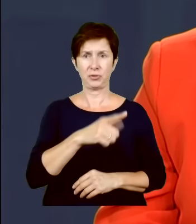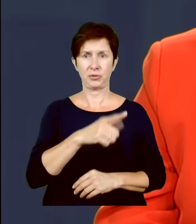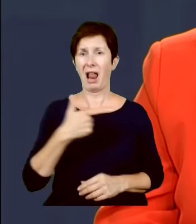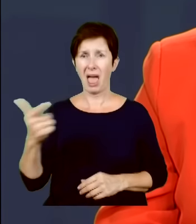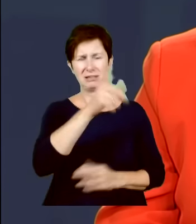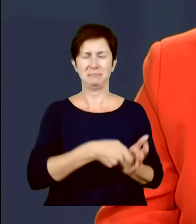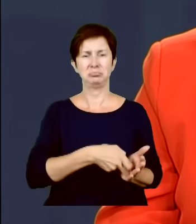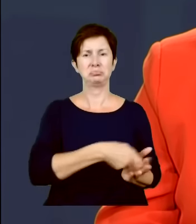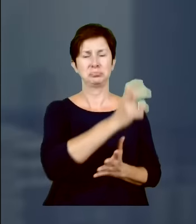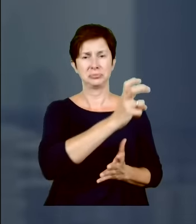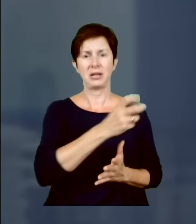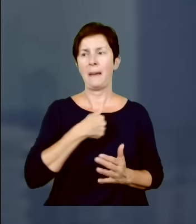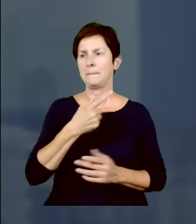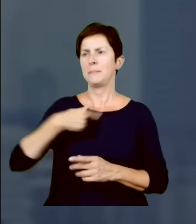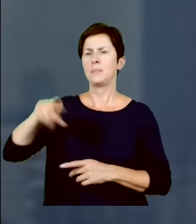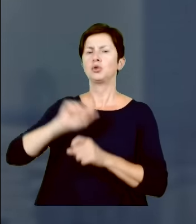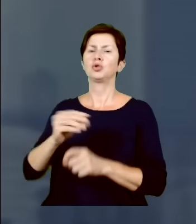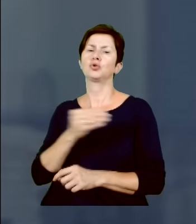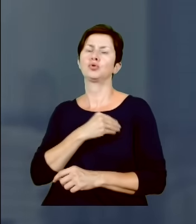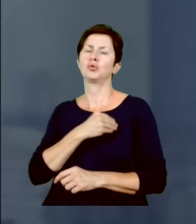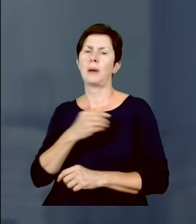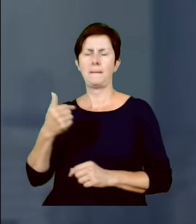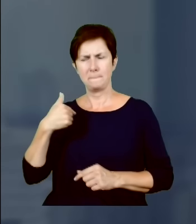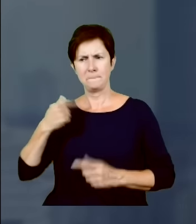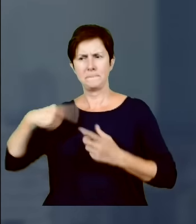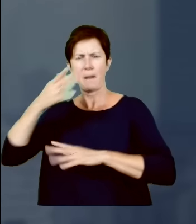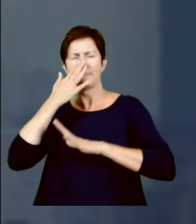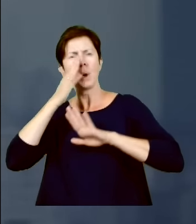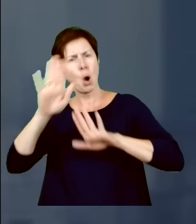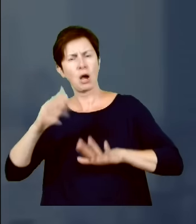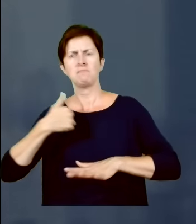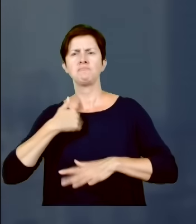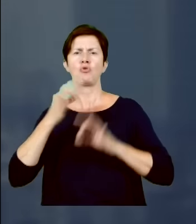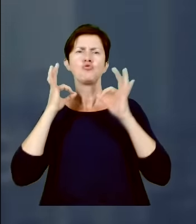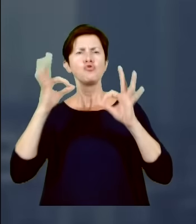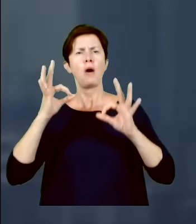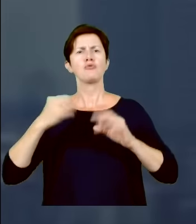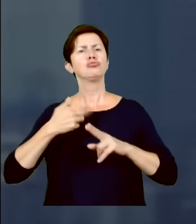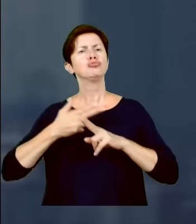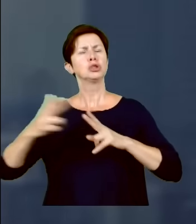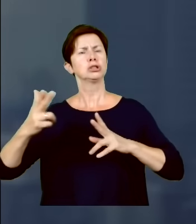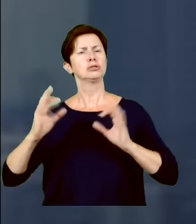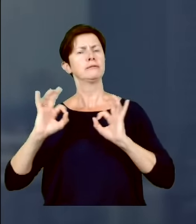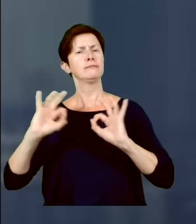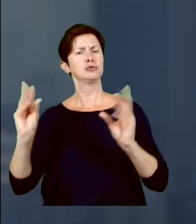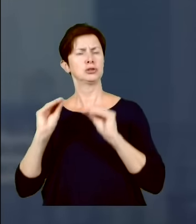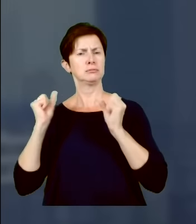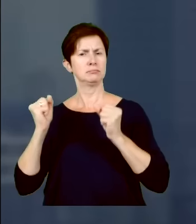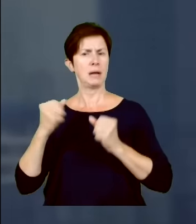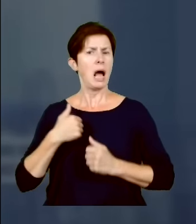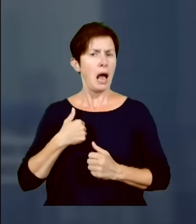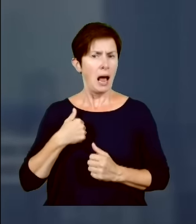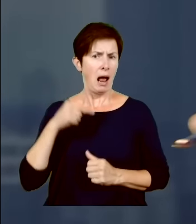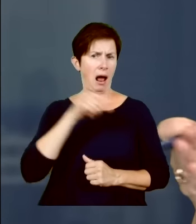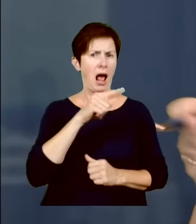pan tą kartą tankował pokażemy jacy jesteśmy czyści jacy my jesteśmy dobzi po prostu no no naprawdę pokażemy i tak się na